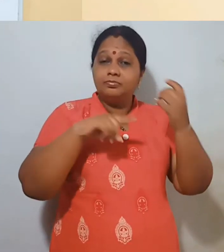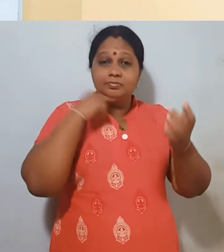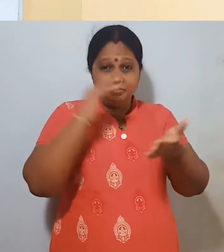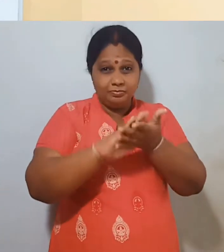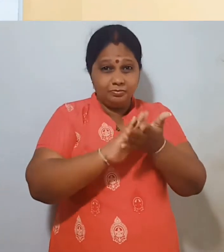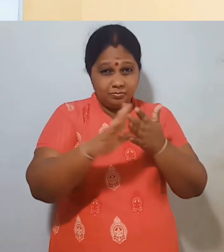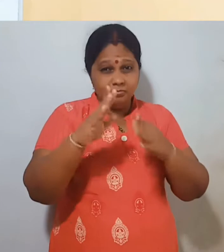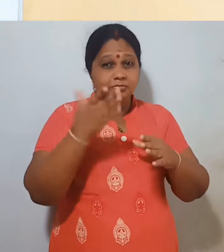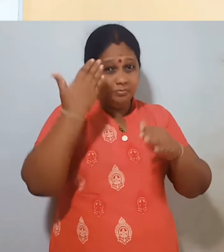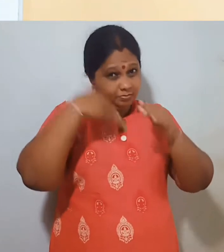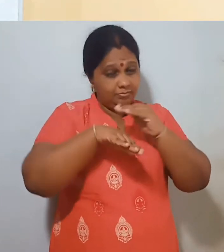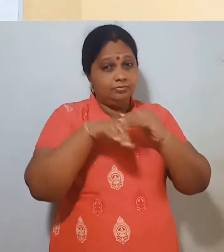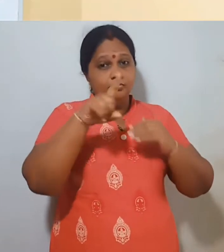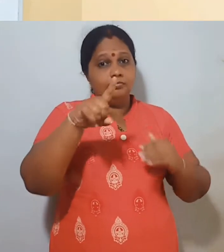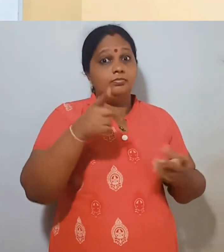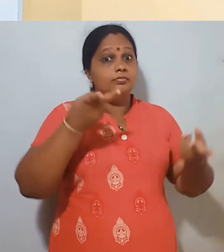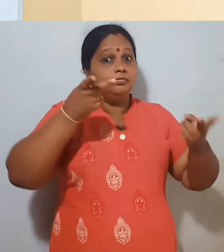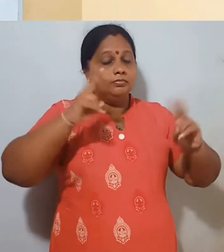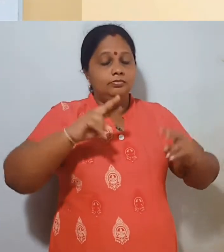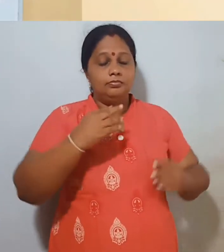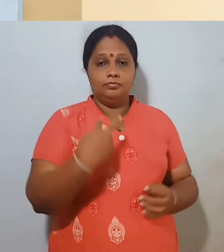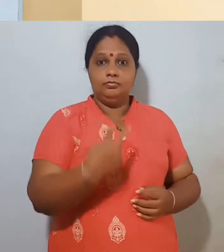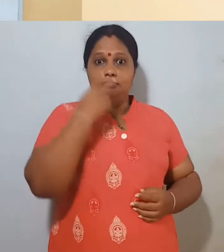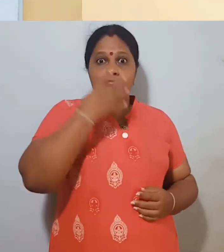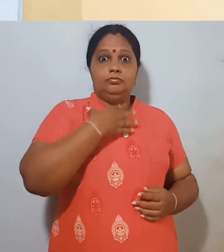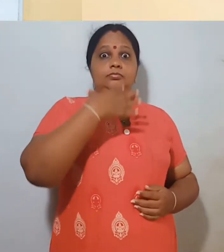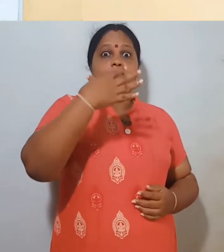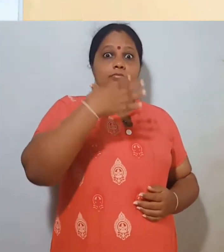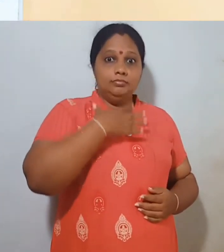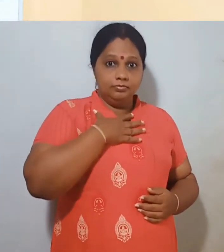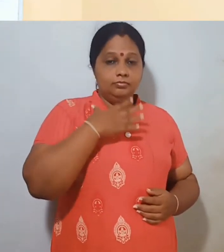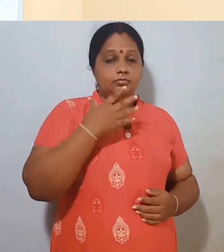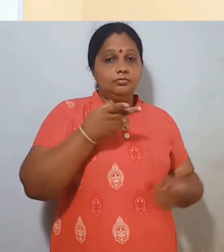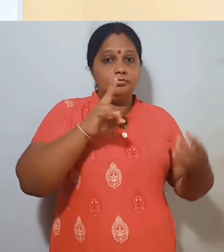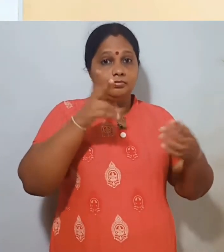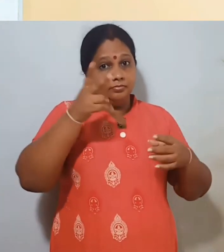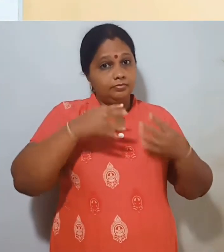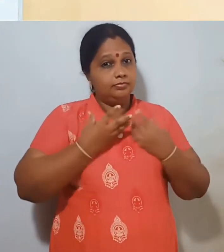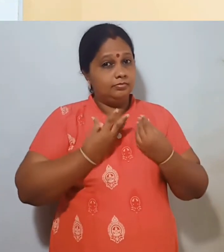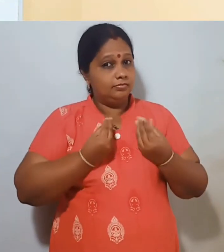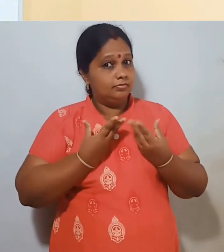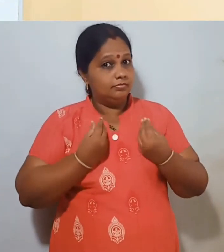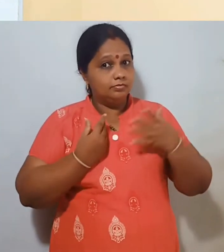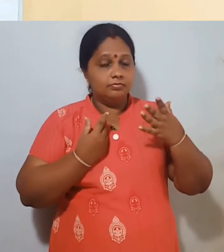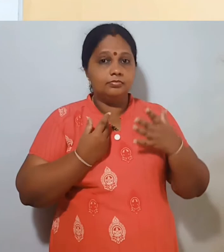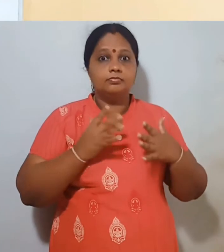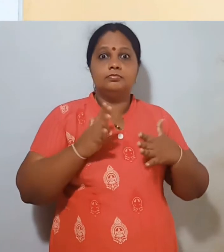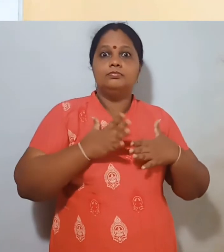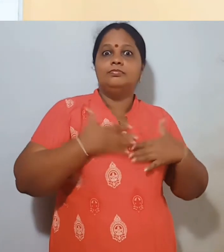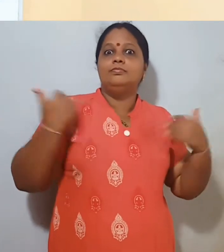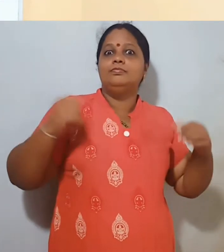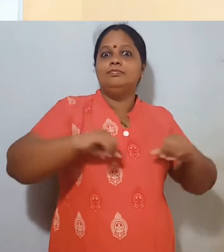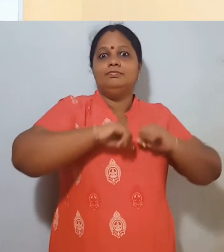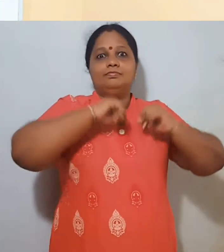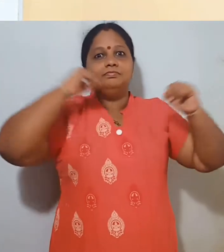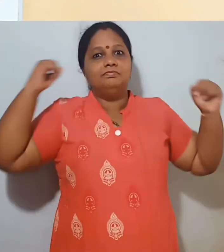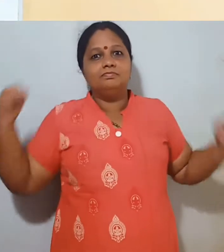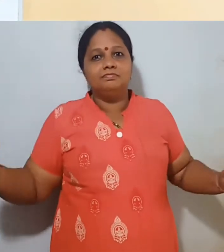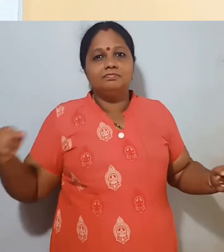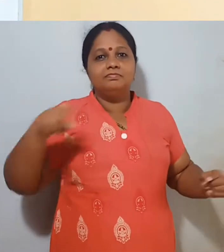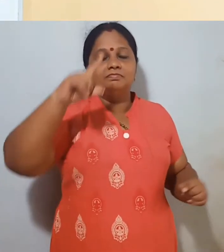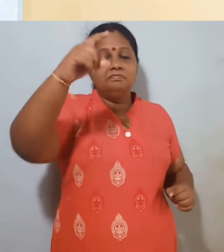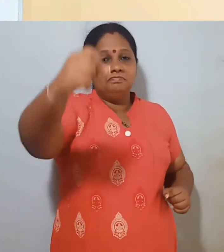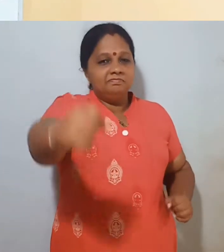மூலமாக அவருக்கு திரும்ப மூச்சு வந்தால், அவருக்கு இதய துடிப்பு வந்தால், அவர் உயிர் பிழைச்சால் உங்களோட